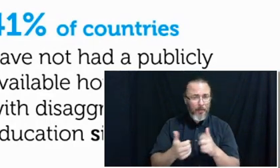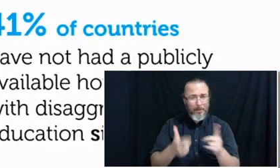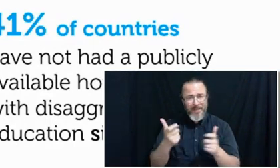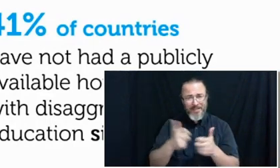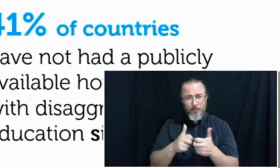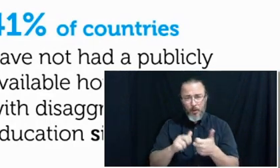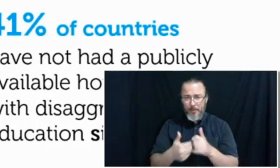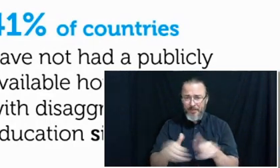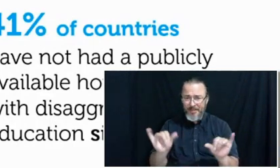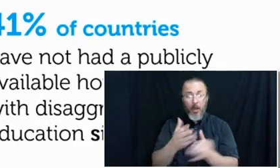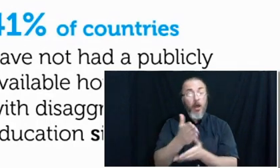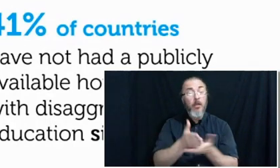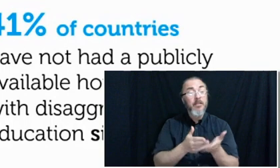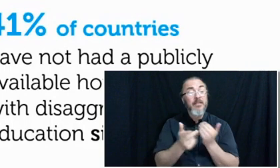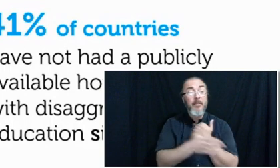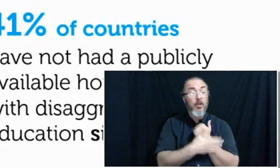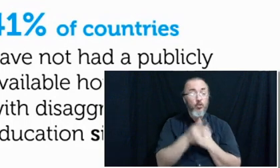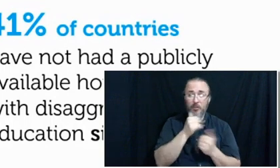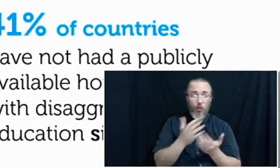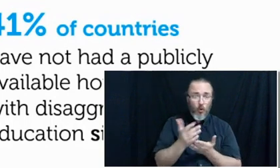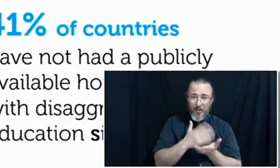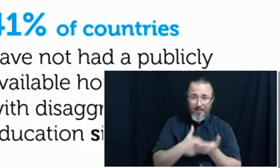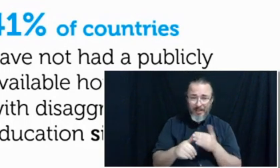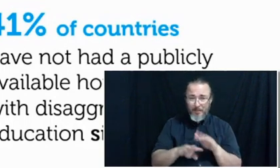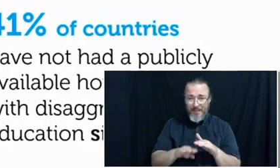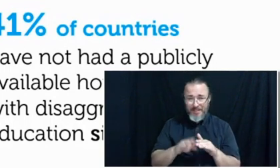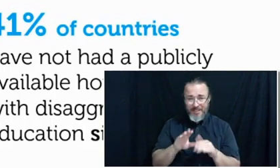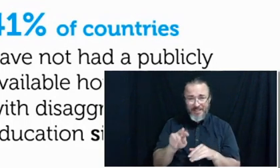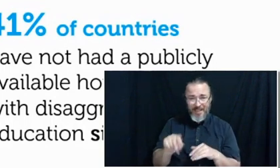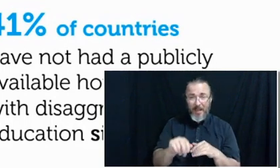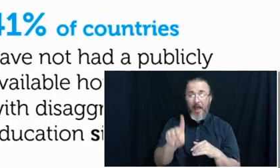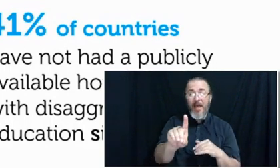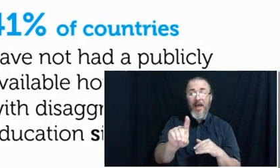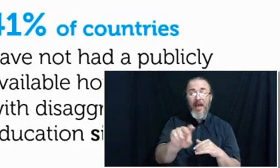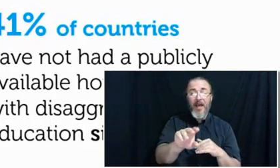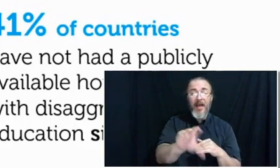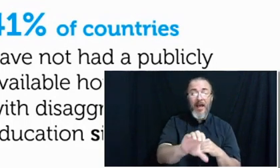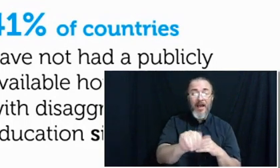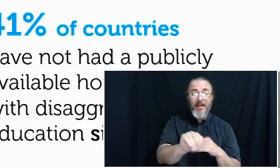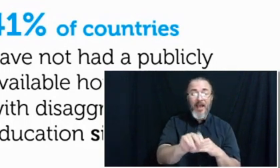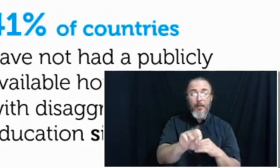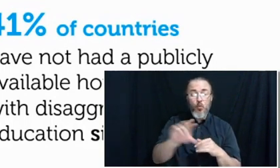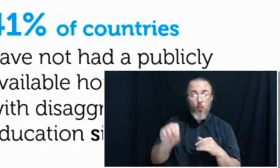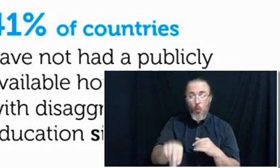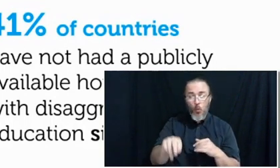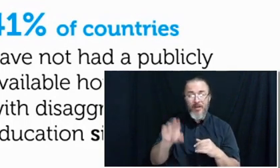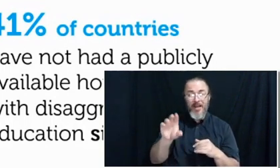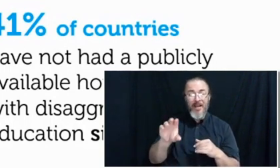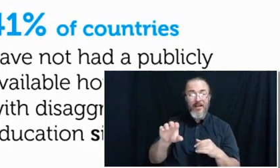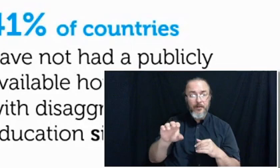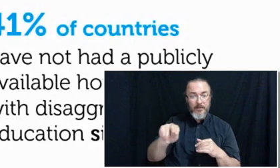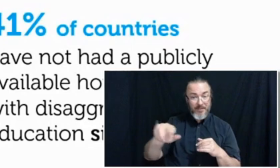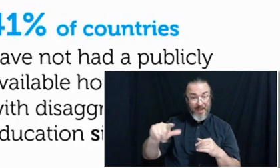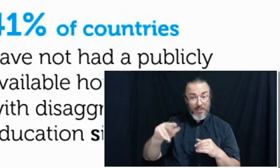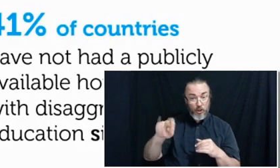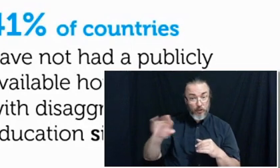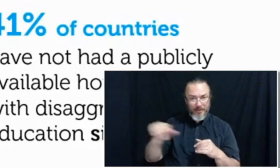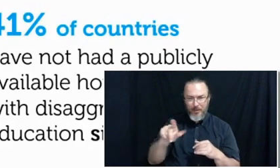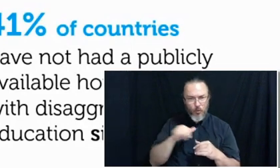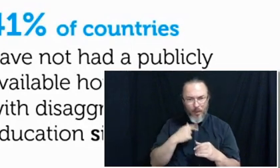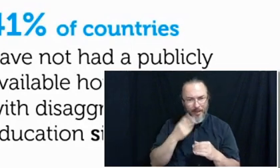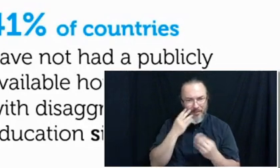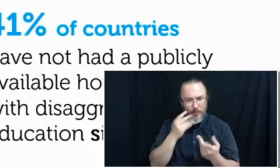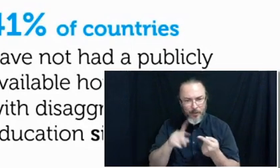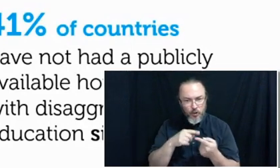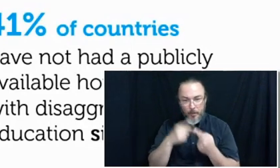ne saisissent pas les données de base. Par exemple, le Cameroun et le Nigeria n'ont pas de données sur la scolarisation des enfants ayant des déficiences